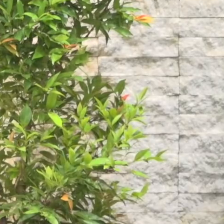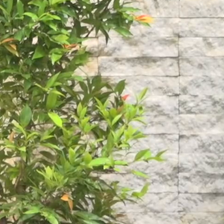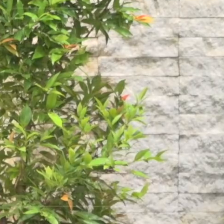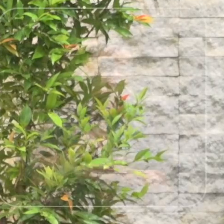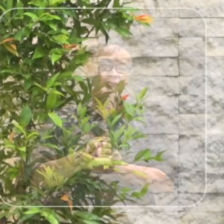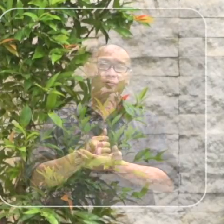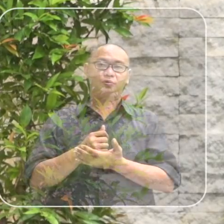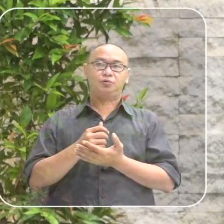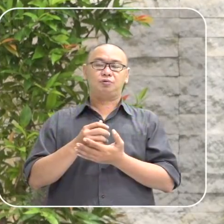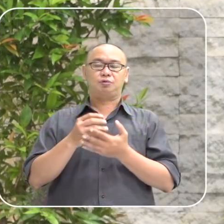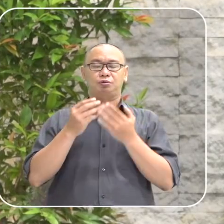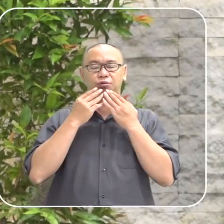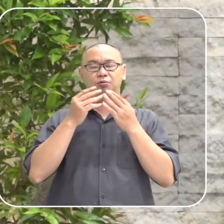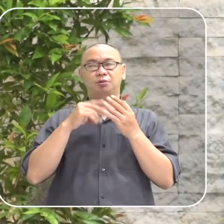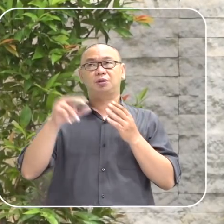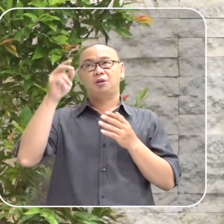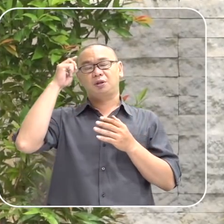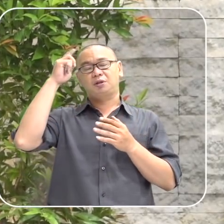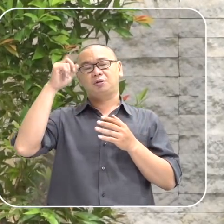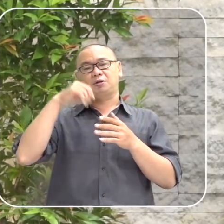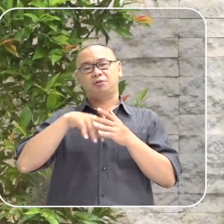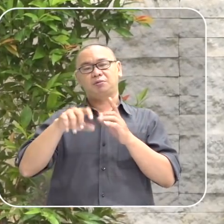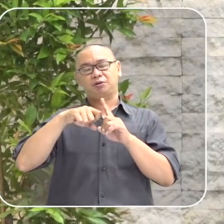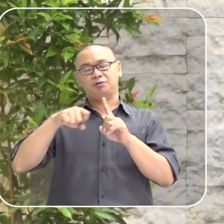pada Allah bahwa di dalam Kristus kita semua telah diampuni.